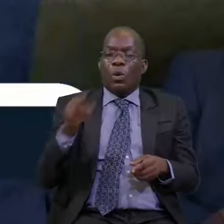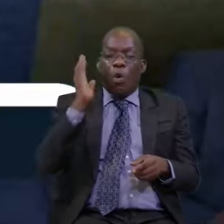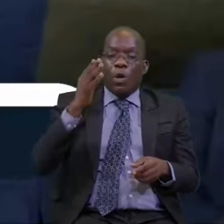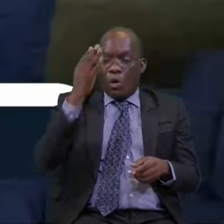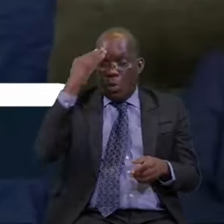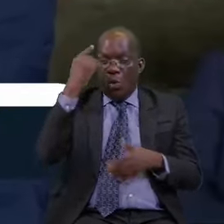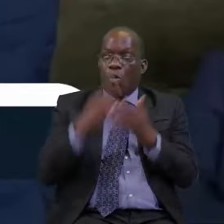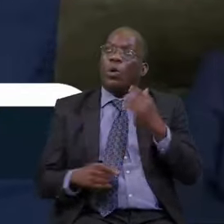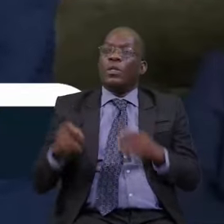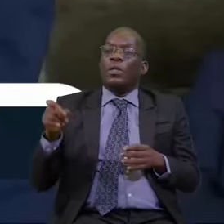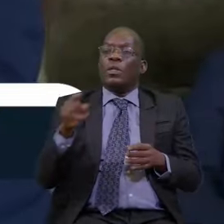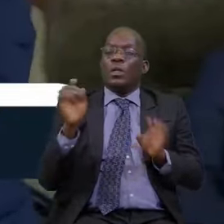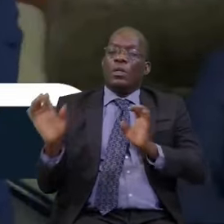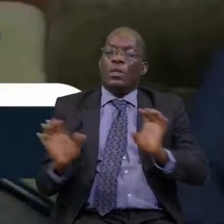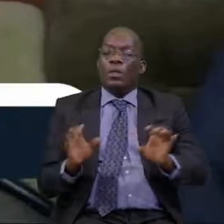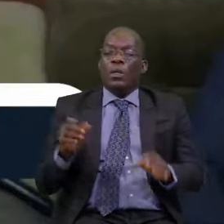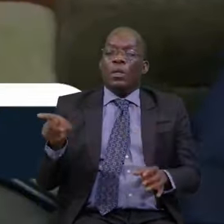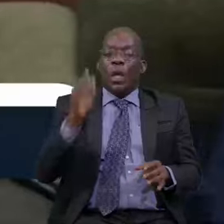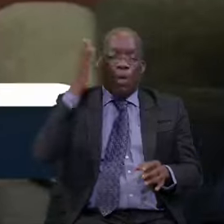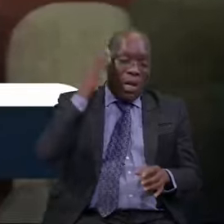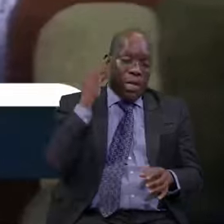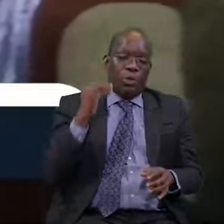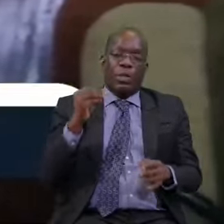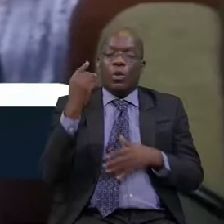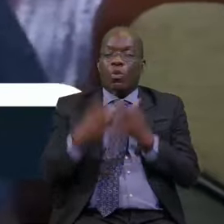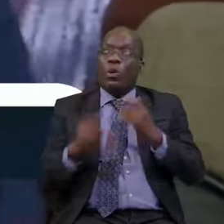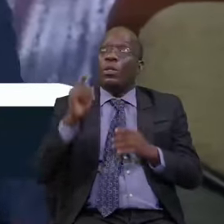qu'il a fait, qu'ils expérimentent ce qu'il a fait